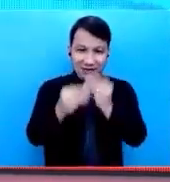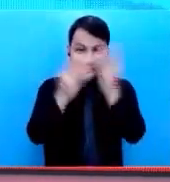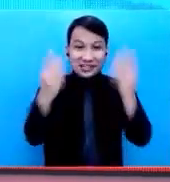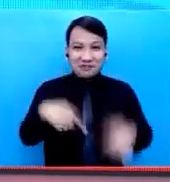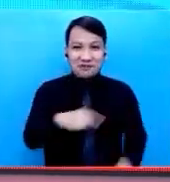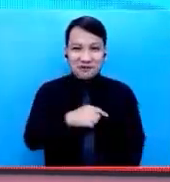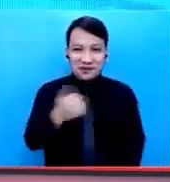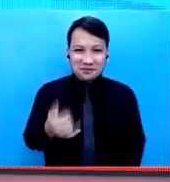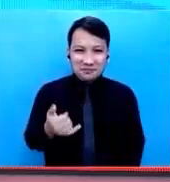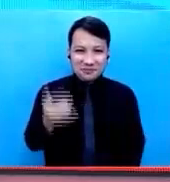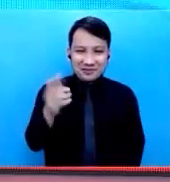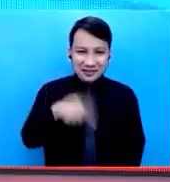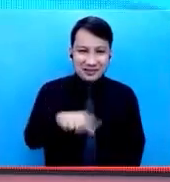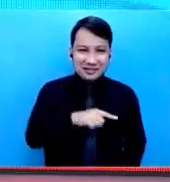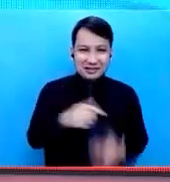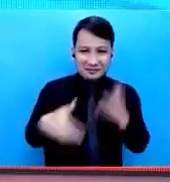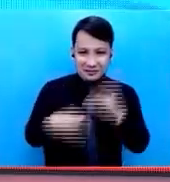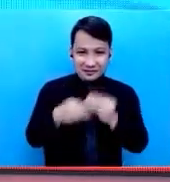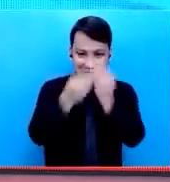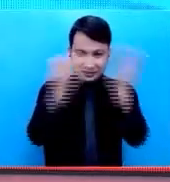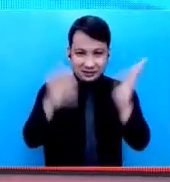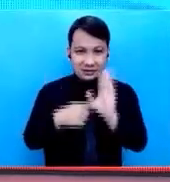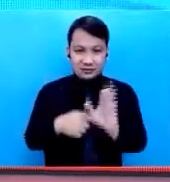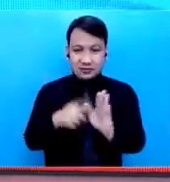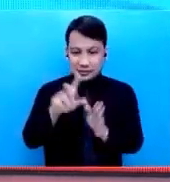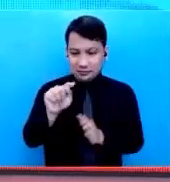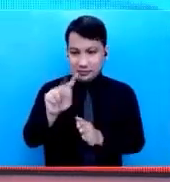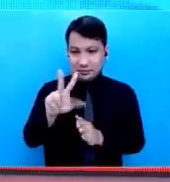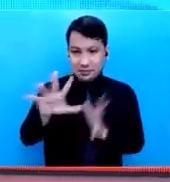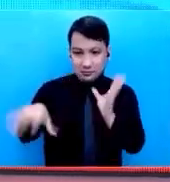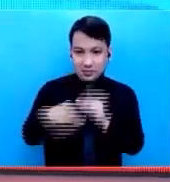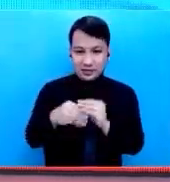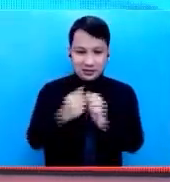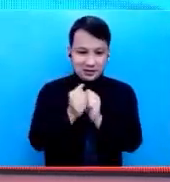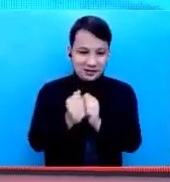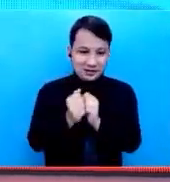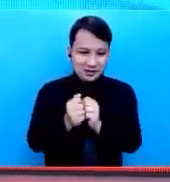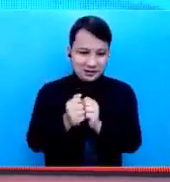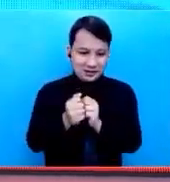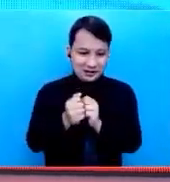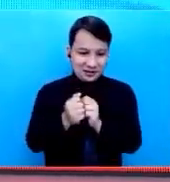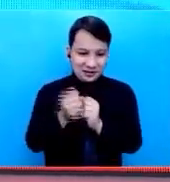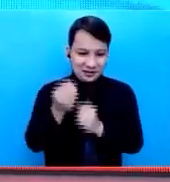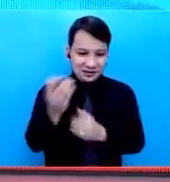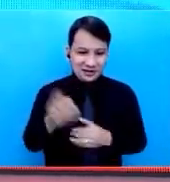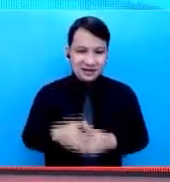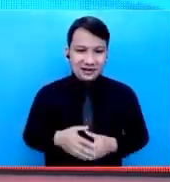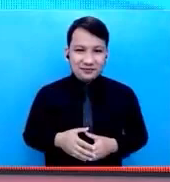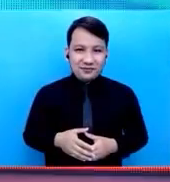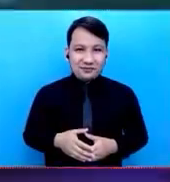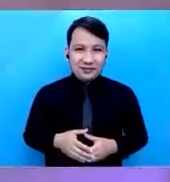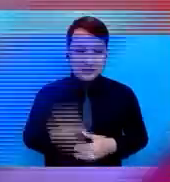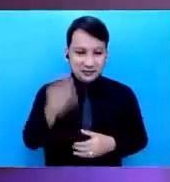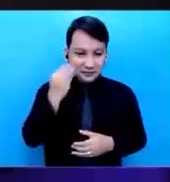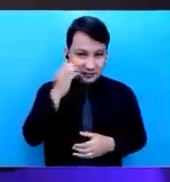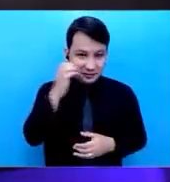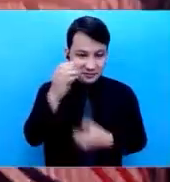bansa, kabilang na ang TV5. Nasa frontline ng balitang yan, si Marian Enriquez.